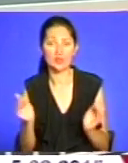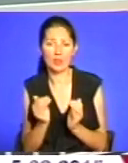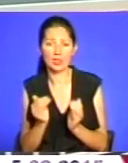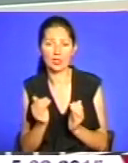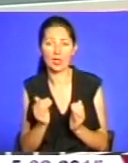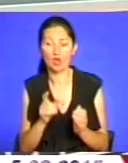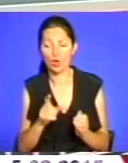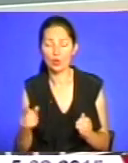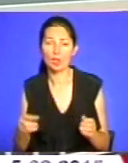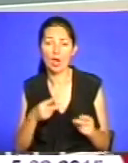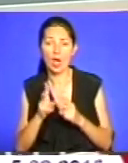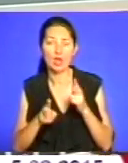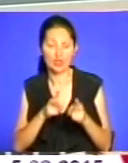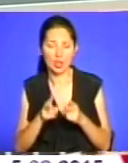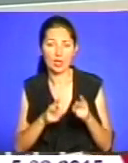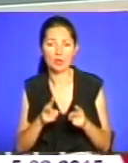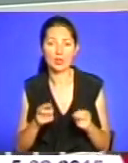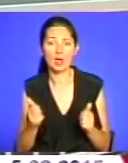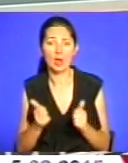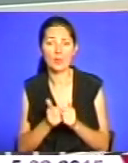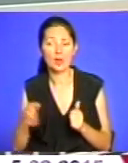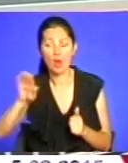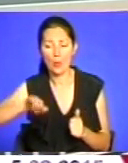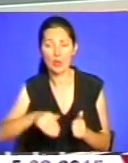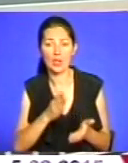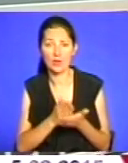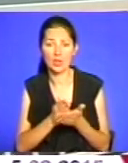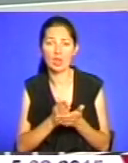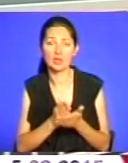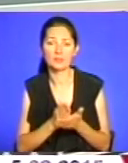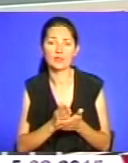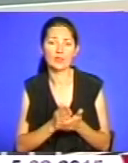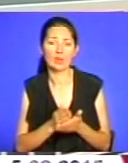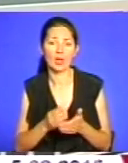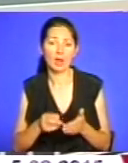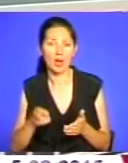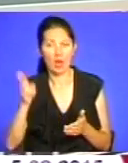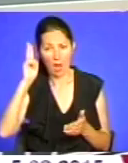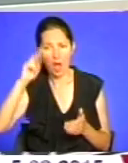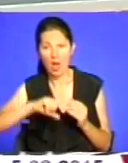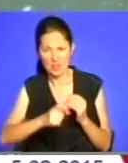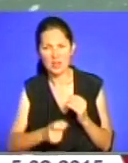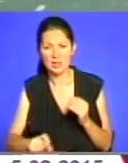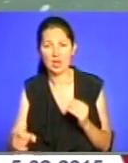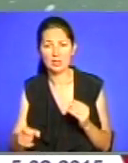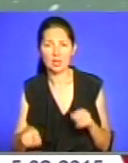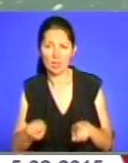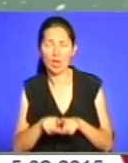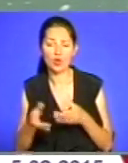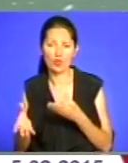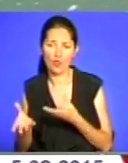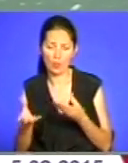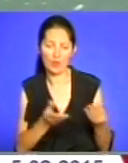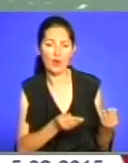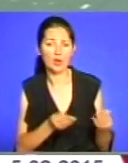люди жаліються нам, попри береги, є непоодинокі витоки каналізації. Вони також впливають на цвітіння води. Цього року у